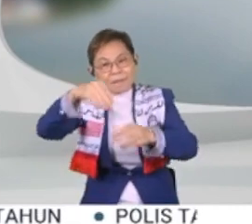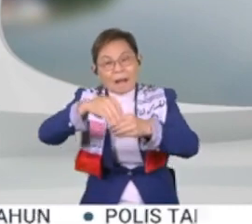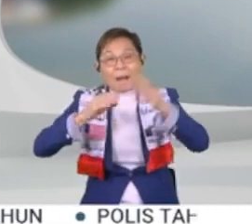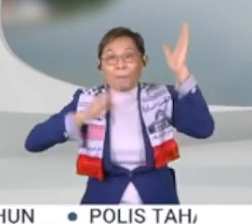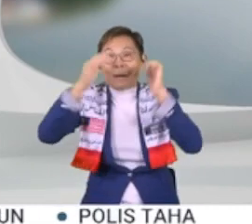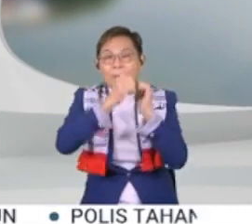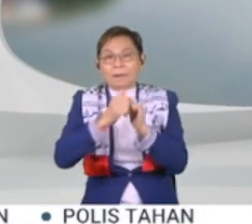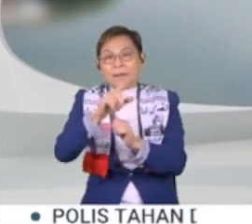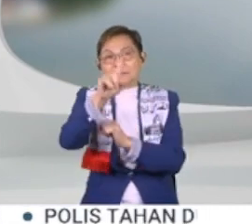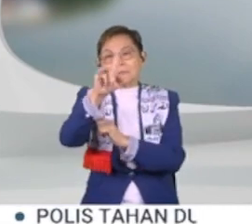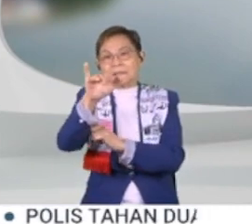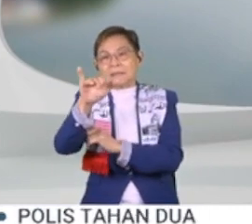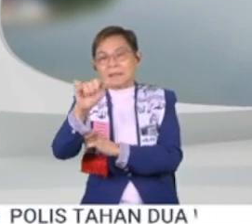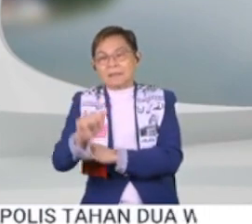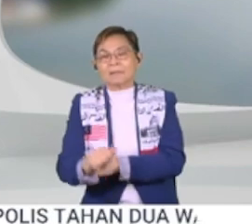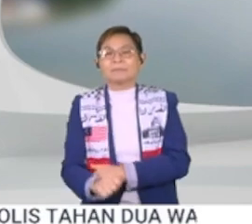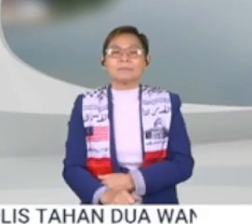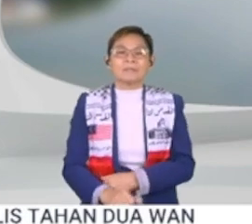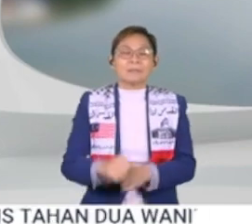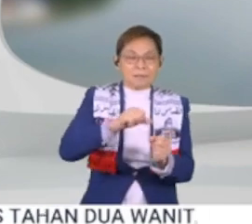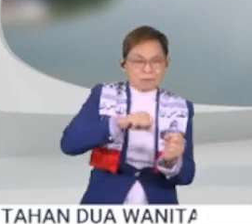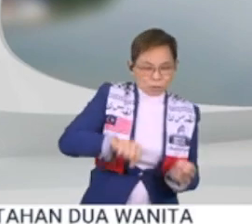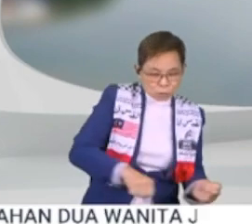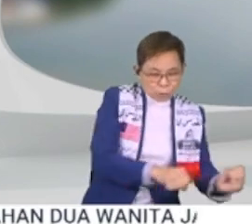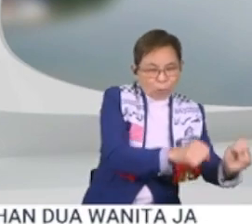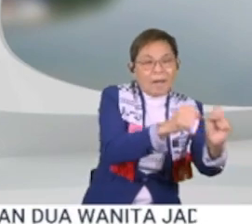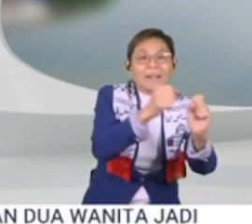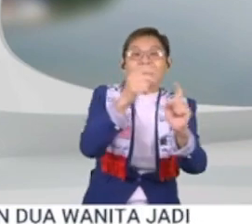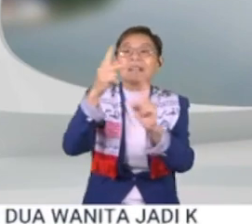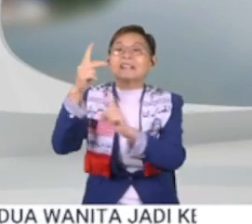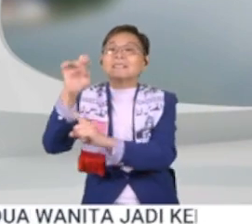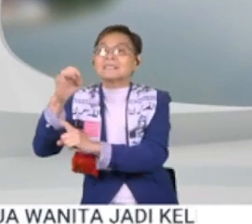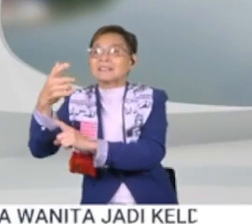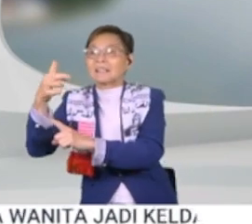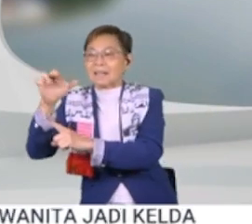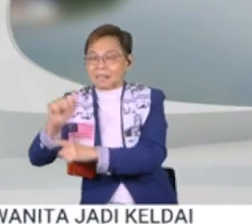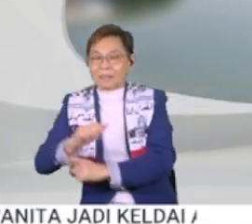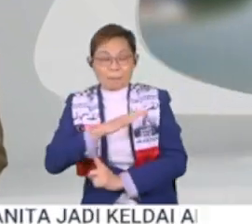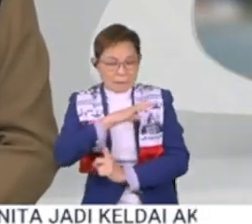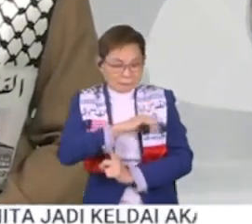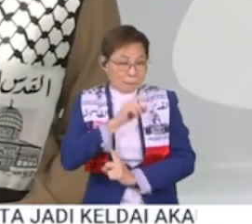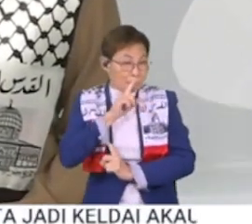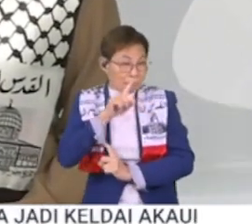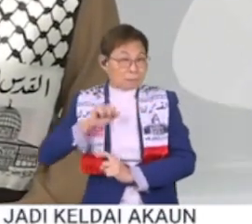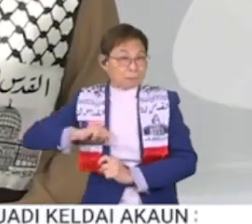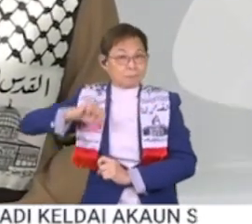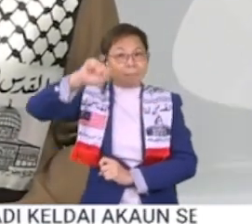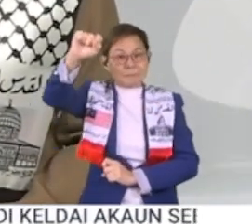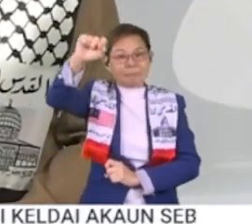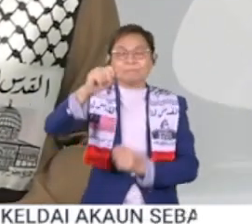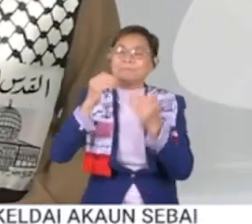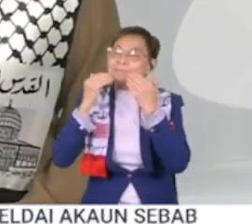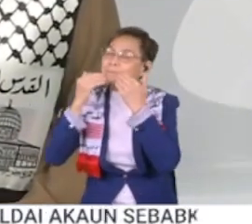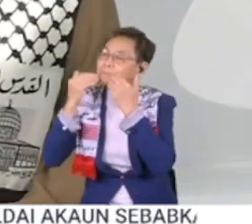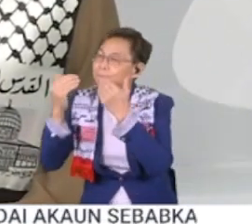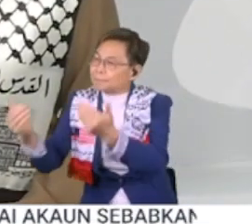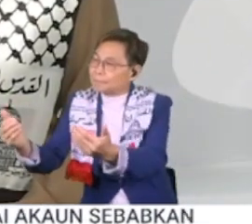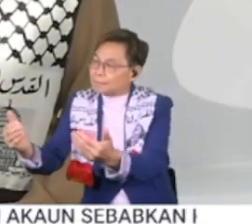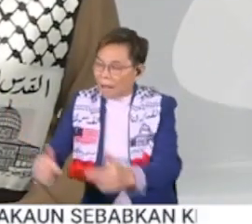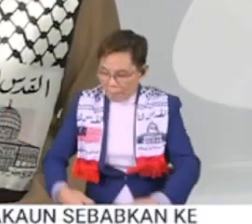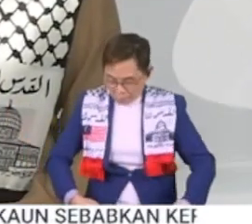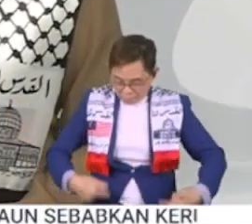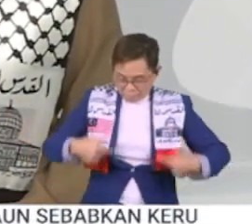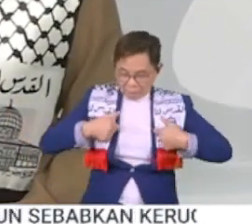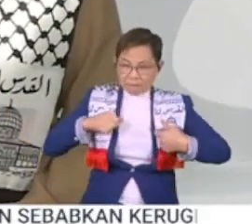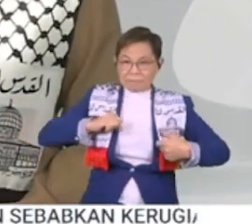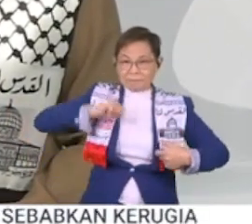negara bersama dia dari sungai hingga ke Segara Palestin pasti Merdeka Baik terima kasih Rita langsung